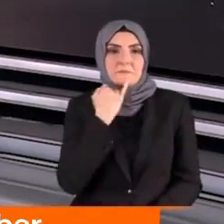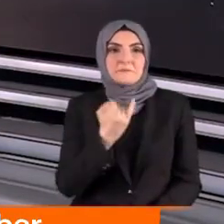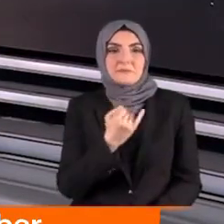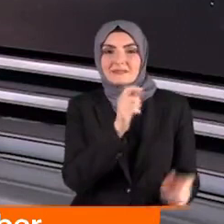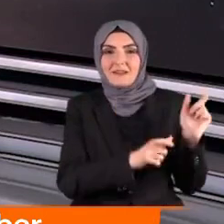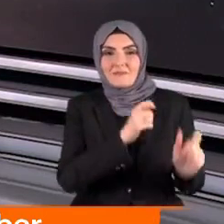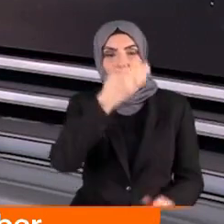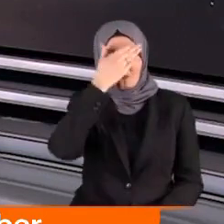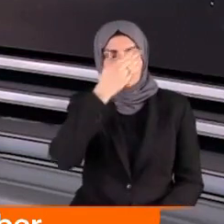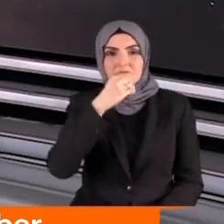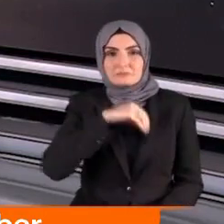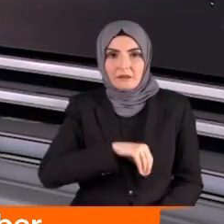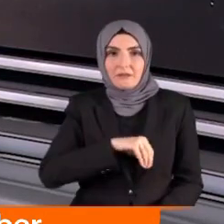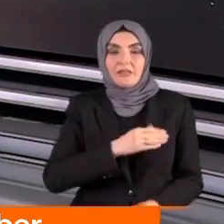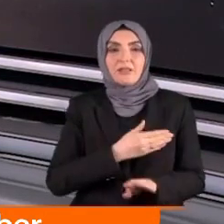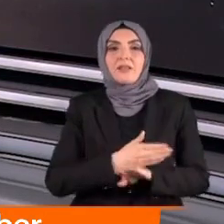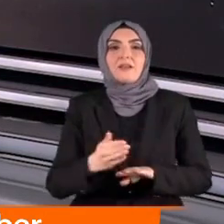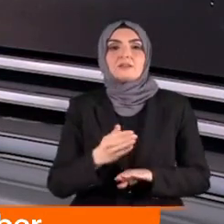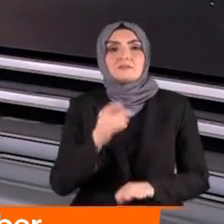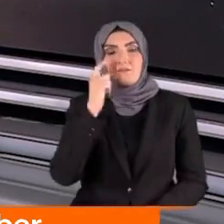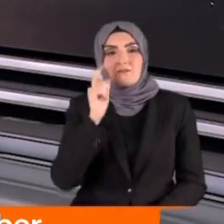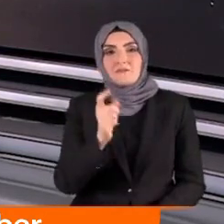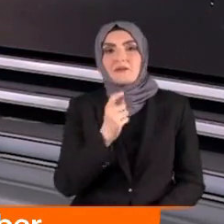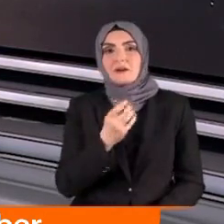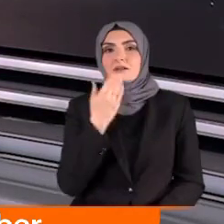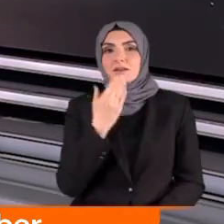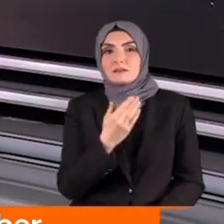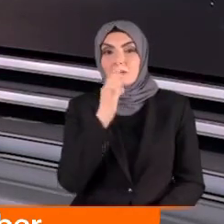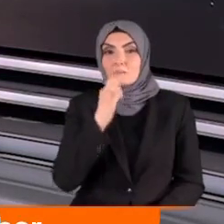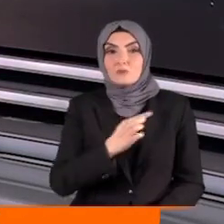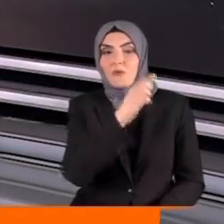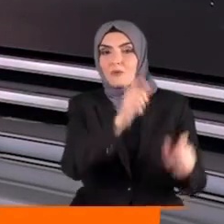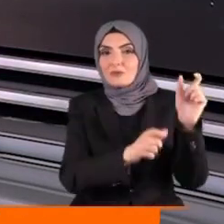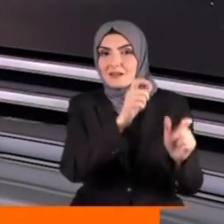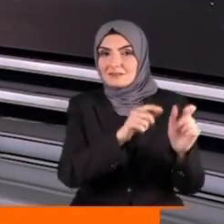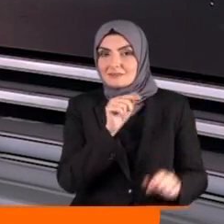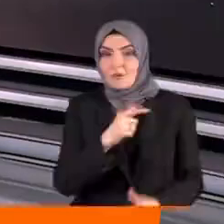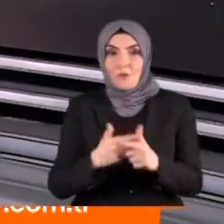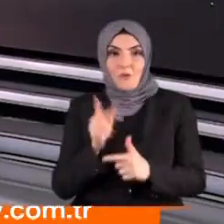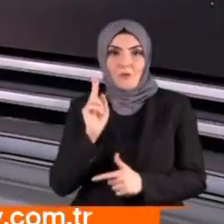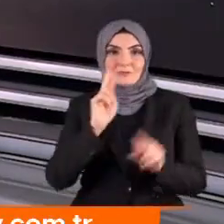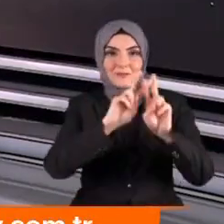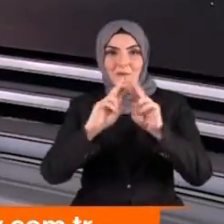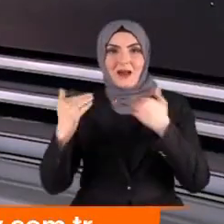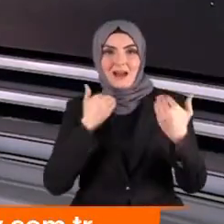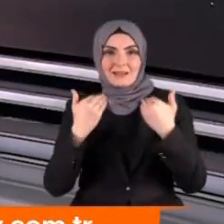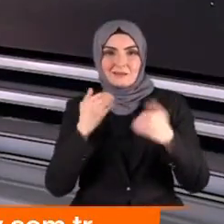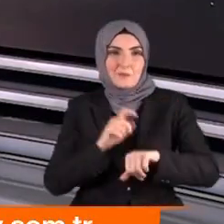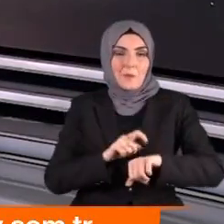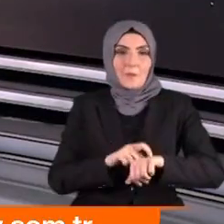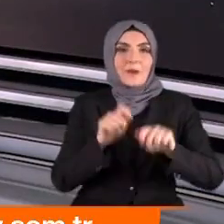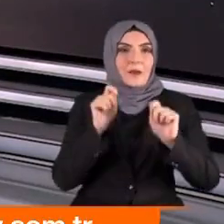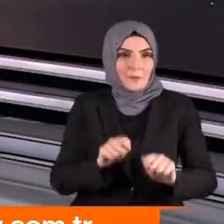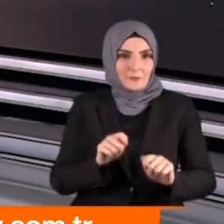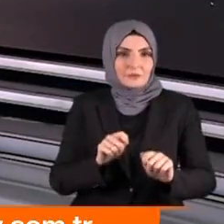geçti. Dolandırıcı otelin sitesini birebir kopyalayarak onlara hayali oda vermişti. Üstelik o sahtekar çok da